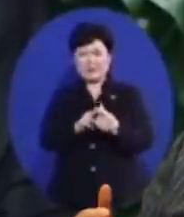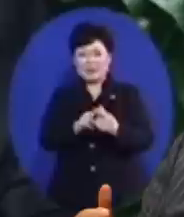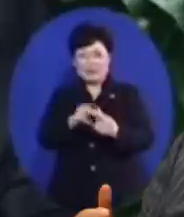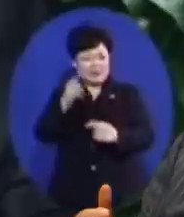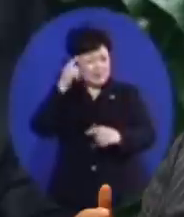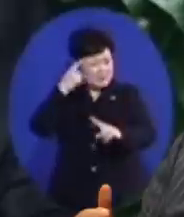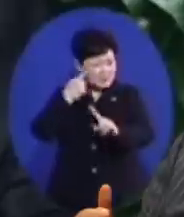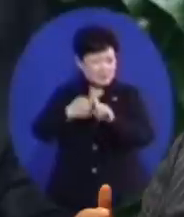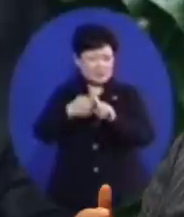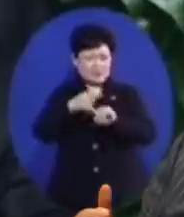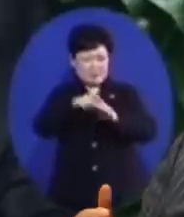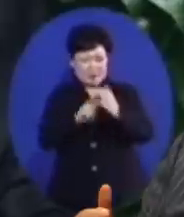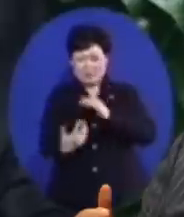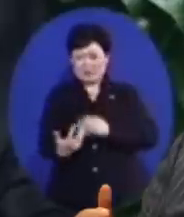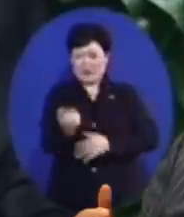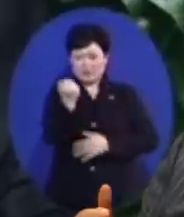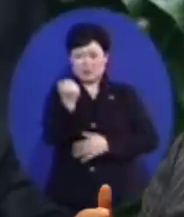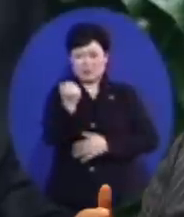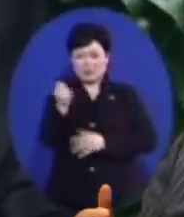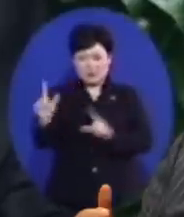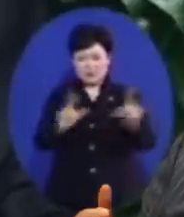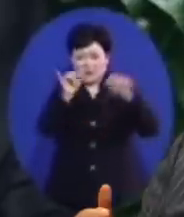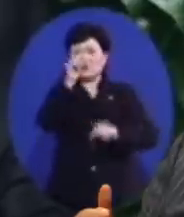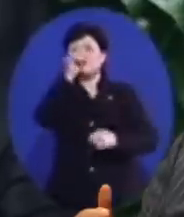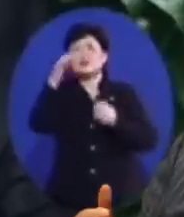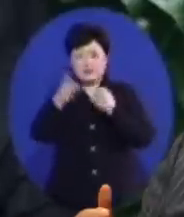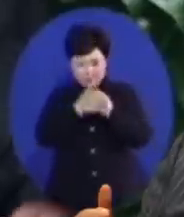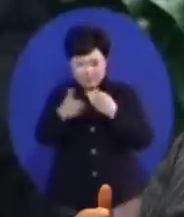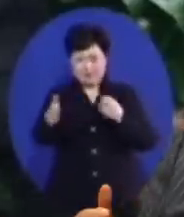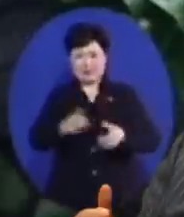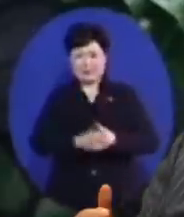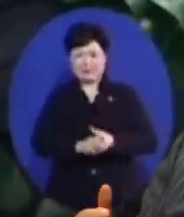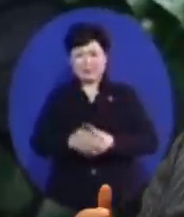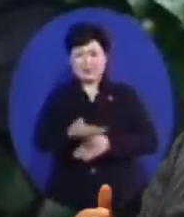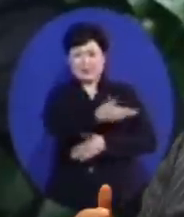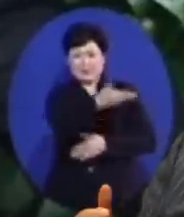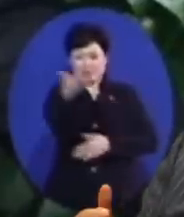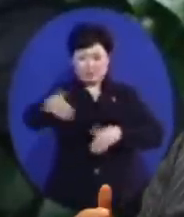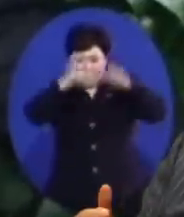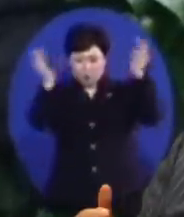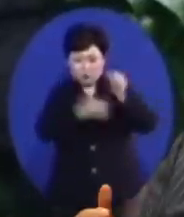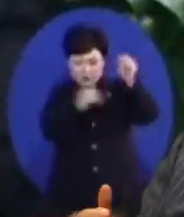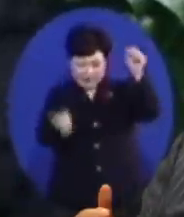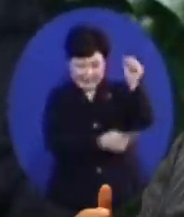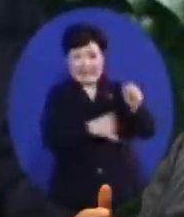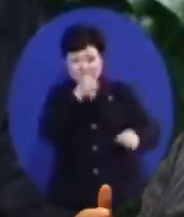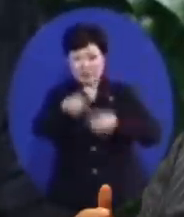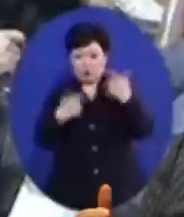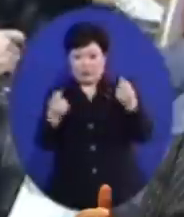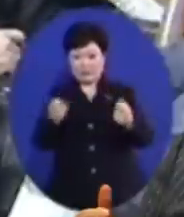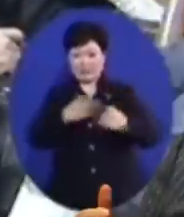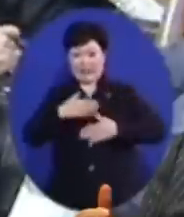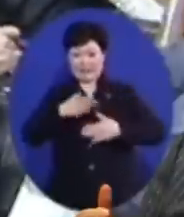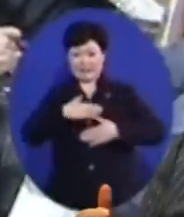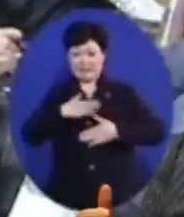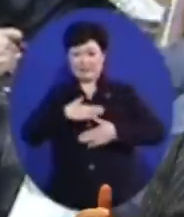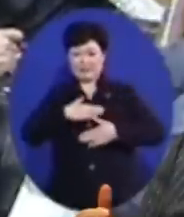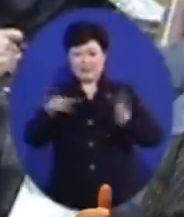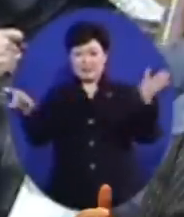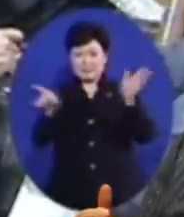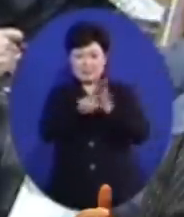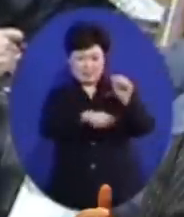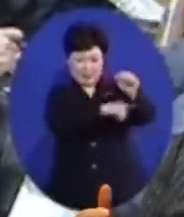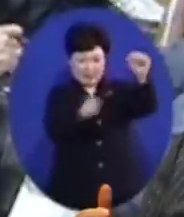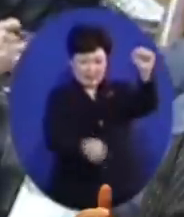긍정적인 마음을 가지고 살고 있기 때문인 것입니다. 여러분 다 날개가 있습니다. 따라 말씀. 나는 믿음의